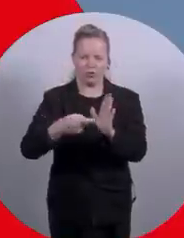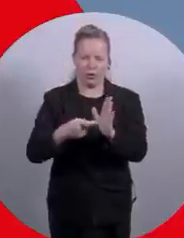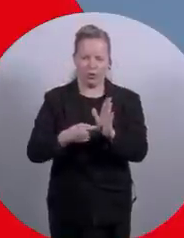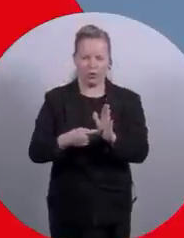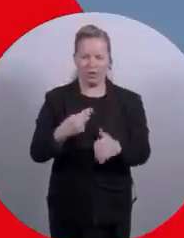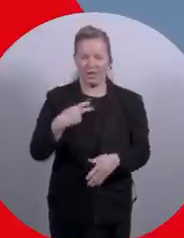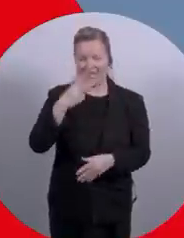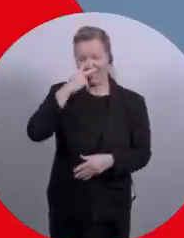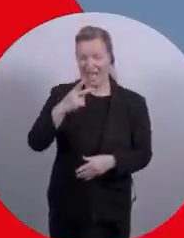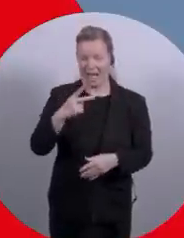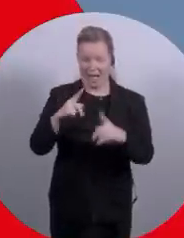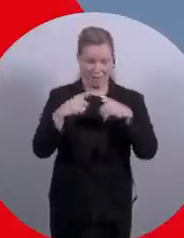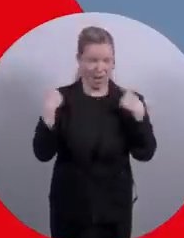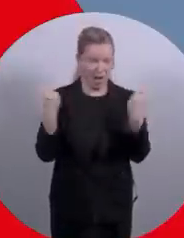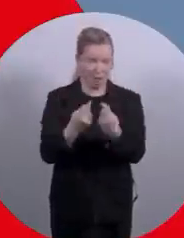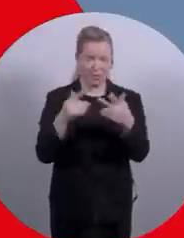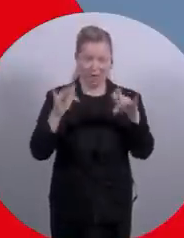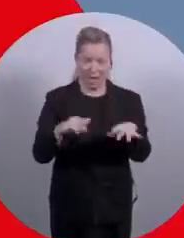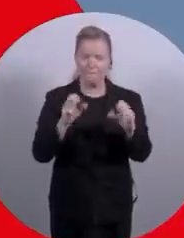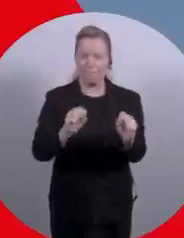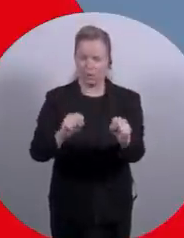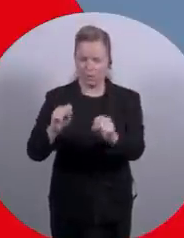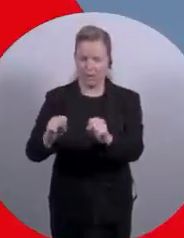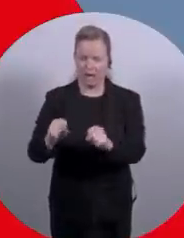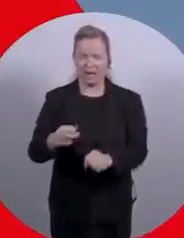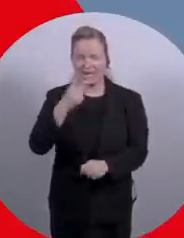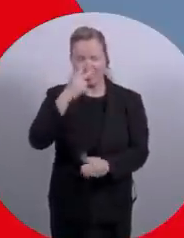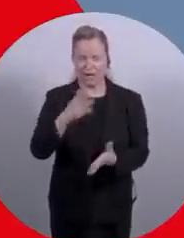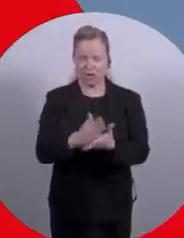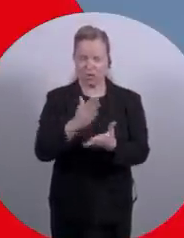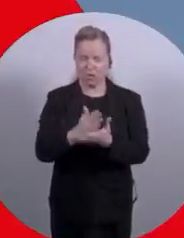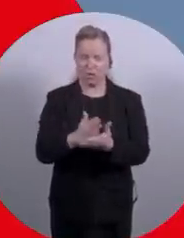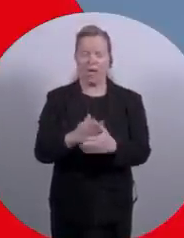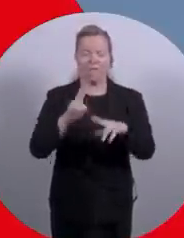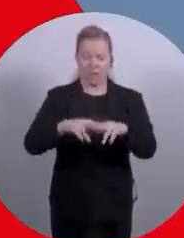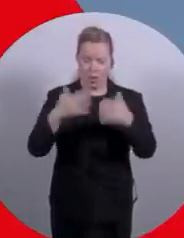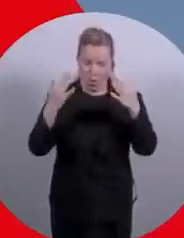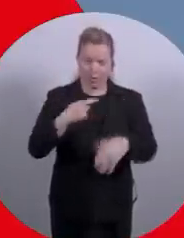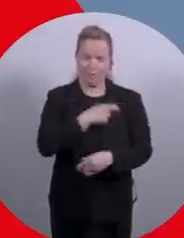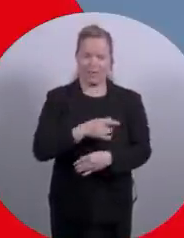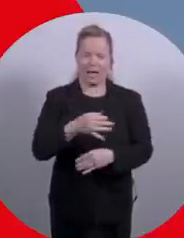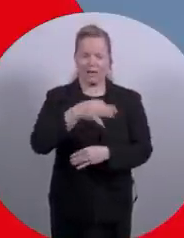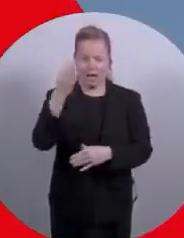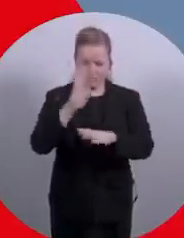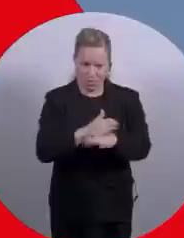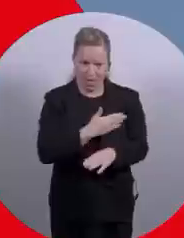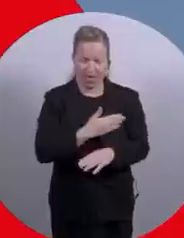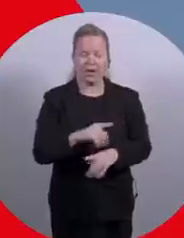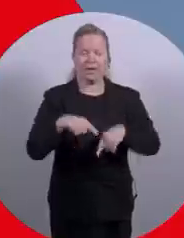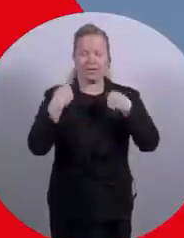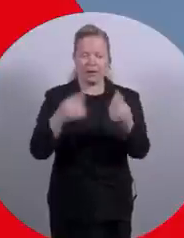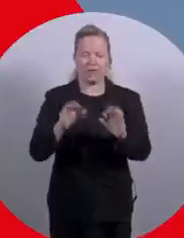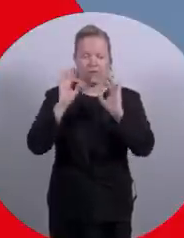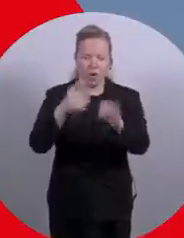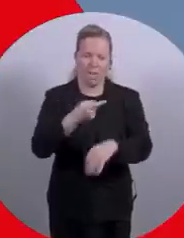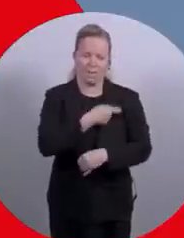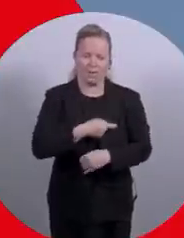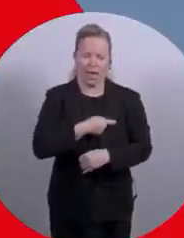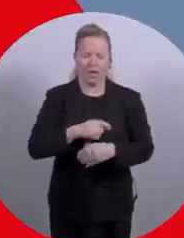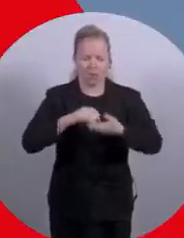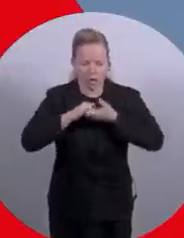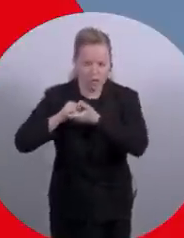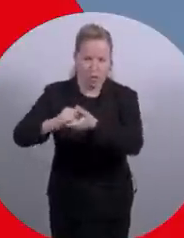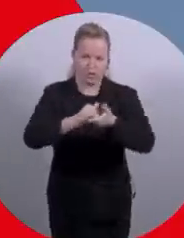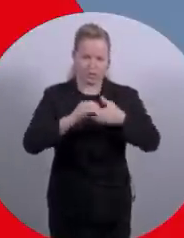Raum und ich sehe auch dass es möglich ist geschlossen nach dem heutigen Parteitag im Sinne der Partei voranzugehen und eine